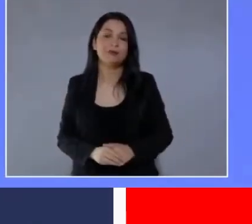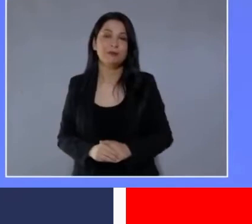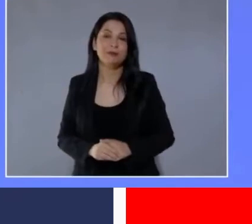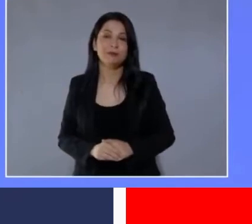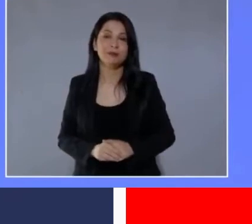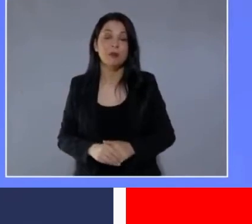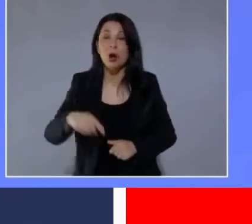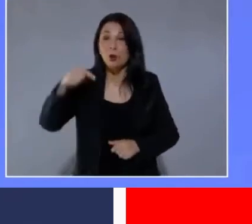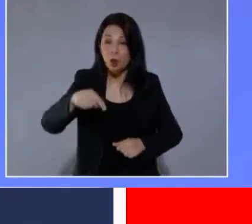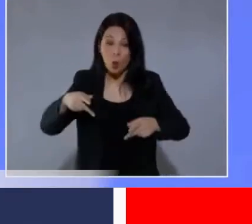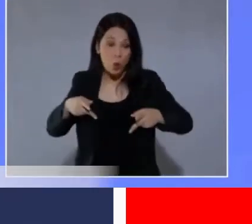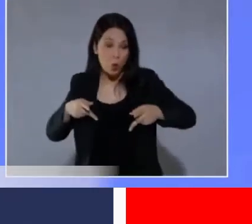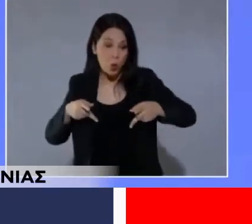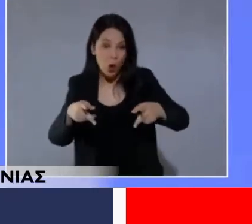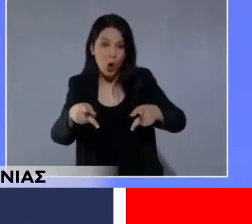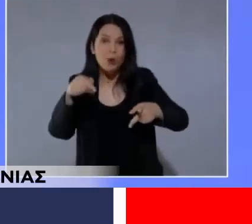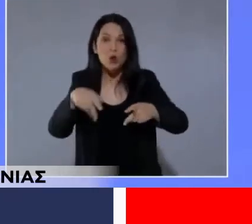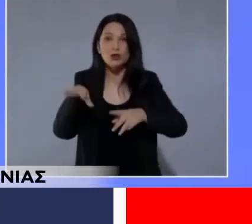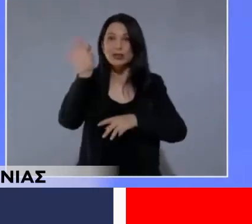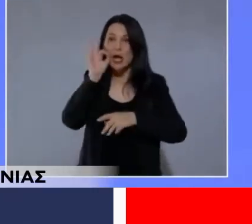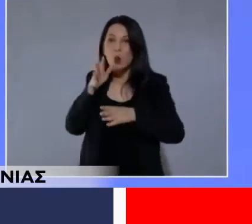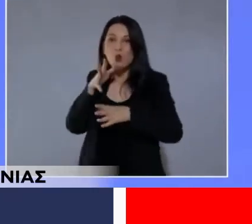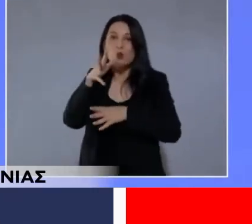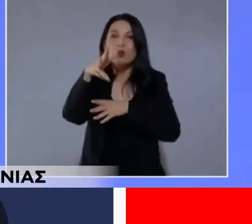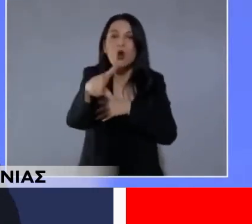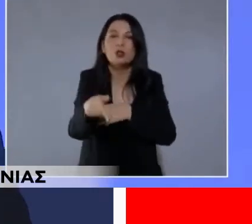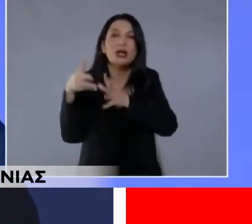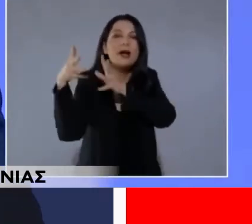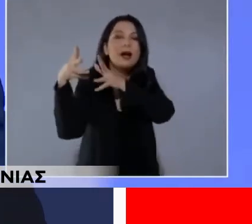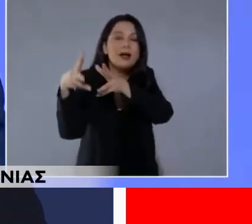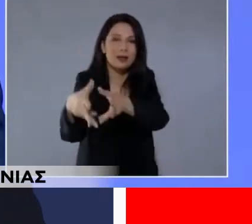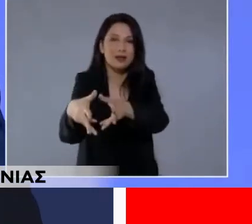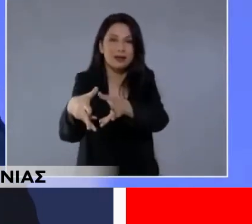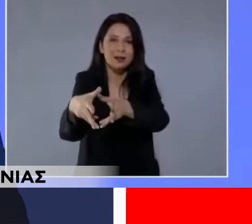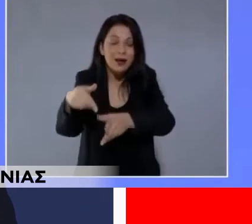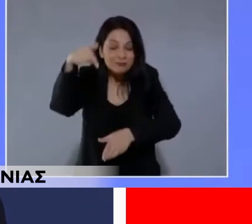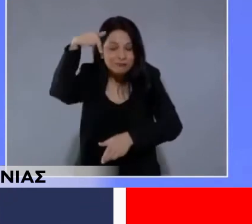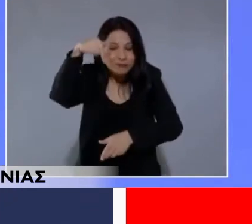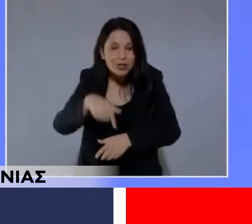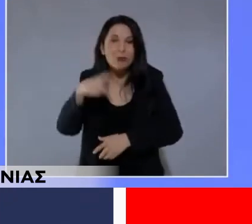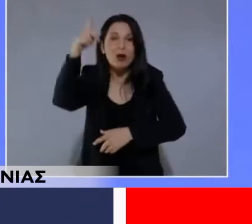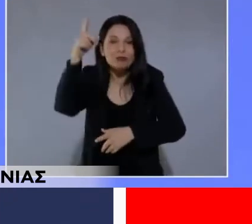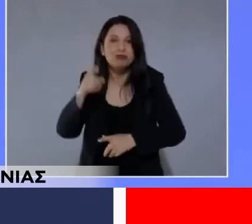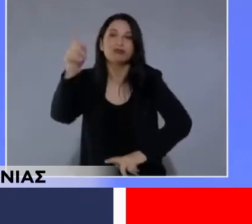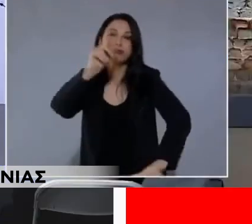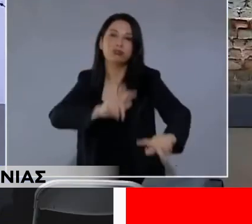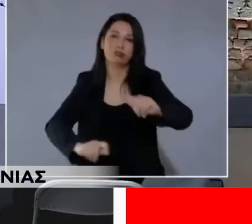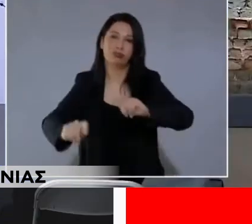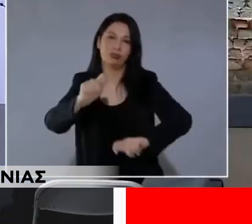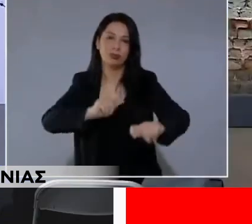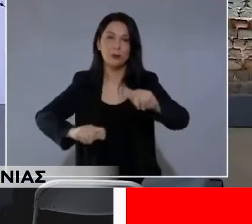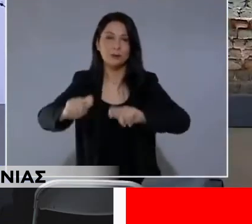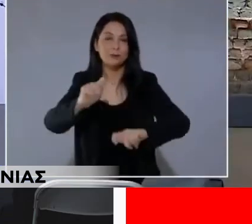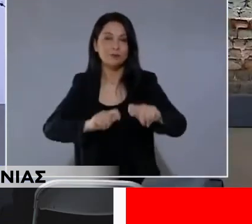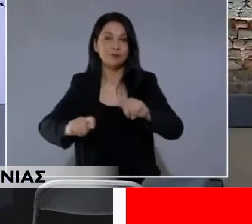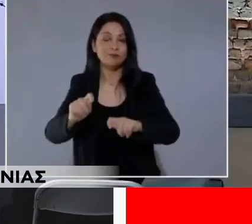οδικό δίκτυο Θεσσαλονίκης Έδεσας μπαίνει πλέον από σήμερα σε τροχιά υλοποίησης. Και